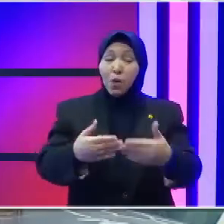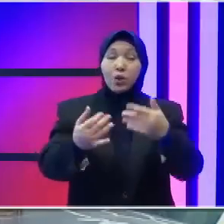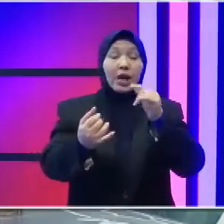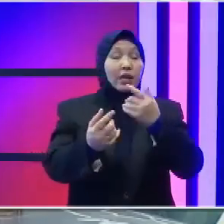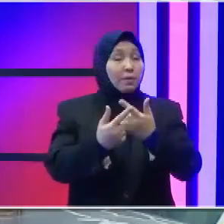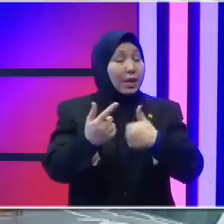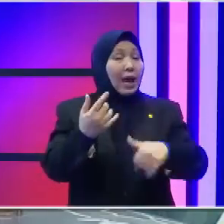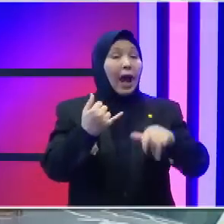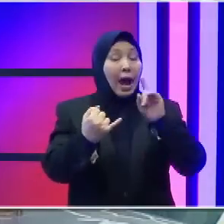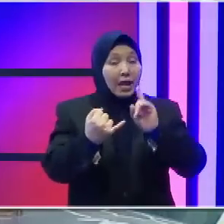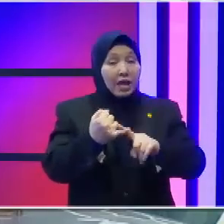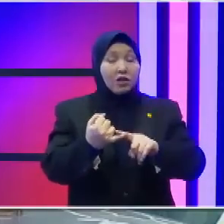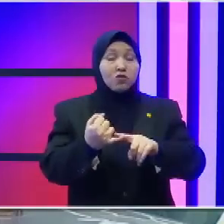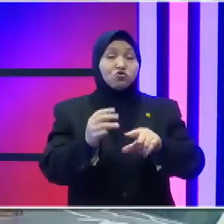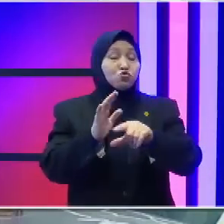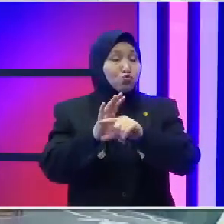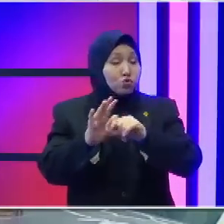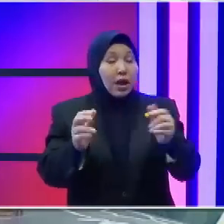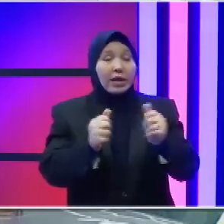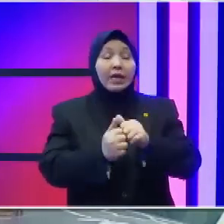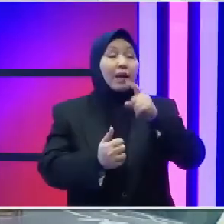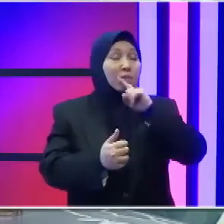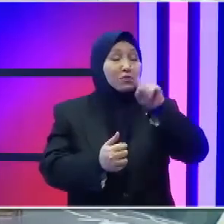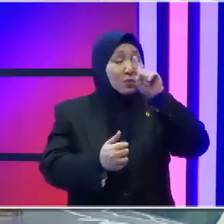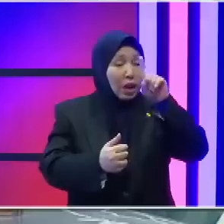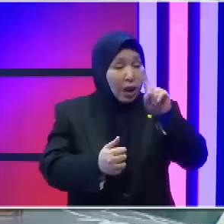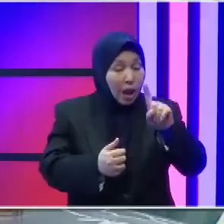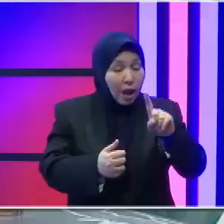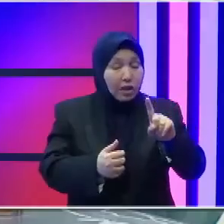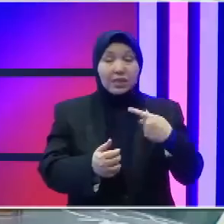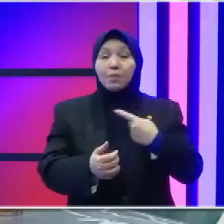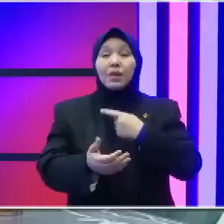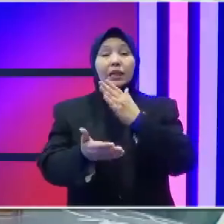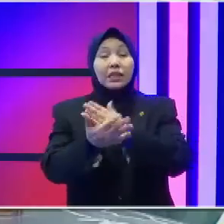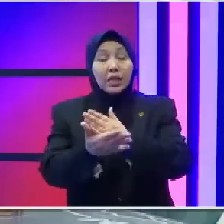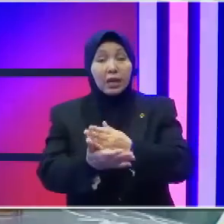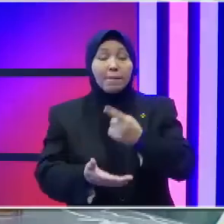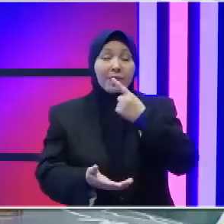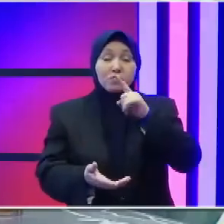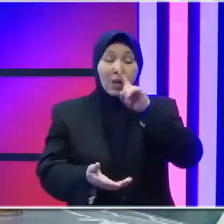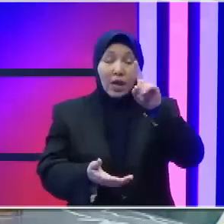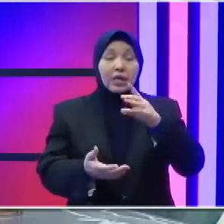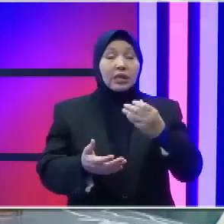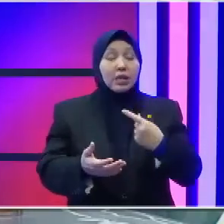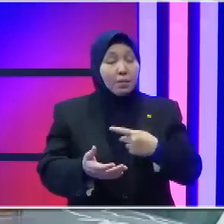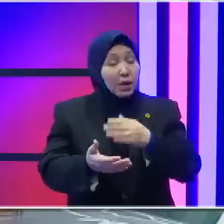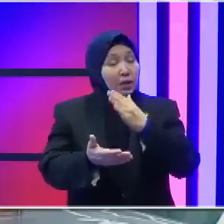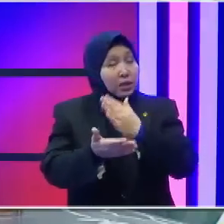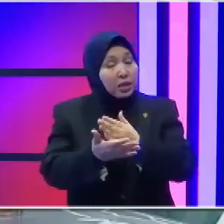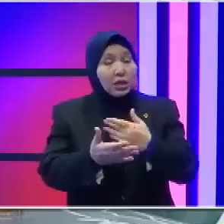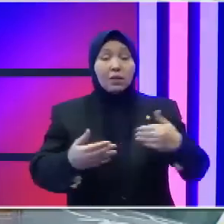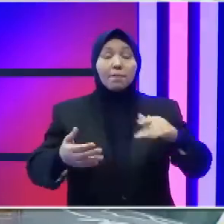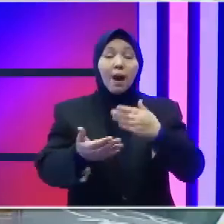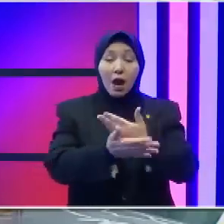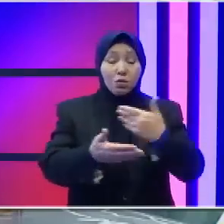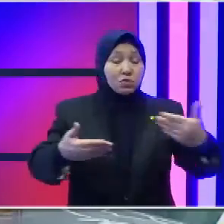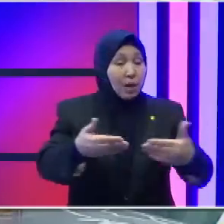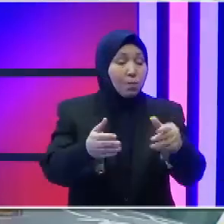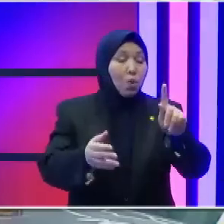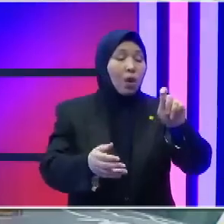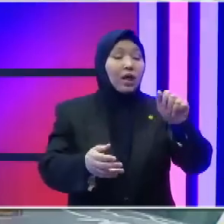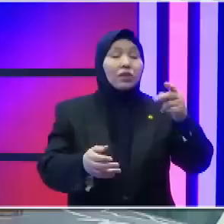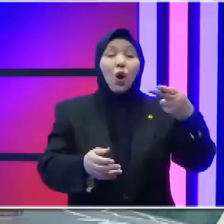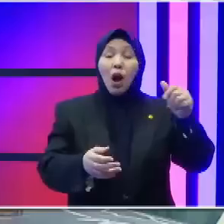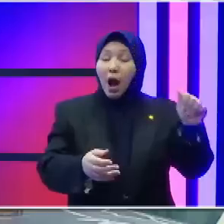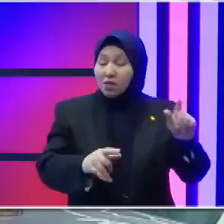akhir surah Maryam dengan basmalah, kita berhenti pada basmalah. Kemudian kita wakaf pada basmalah, kita baru sambung Taha. Itu yang